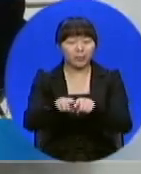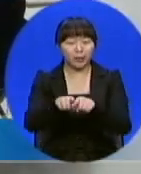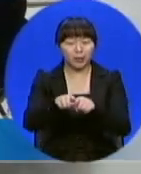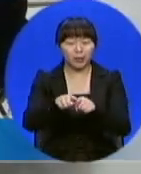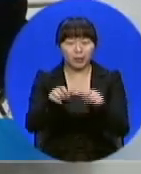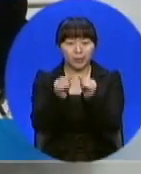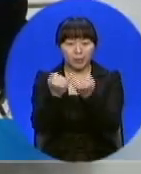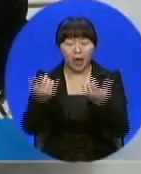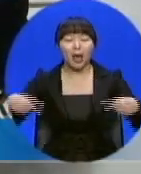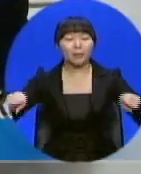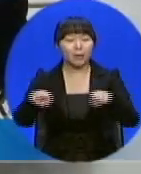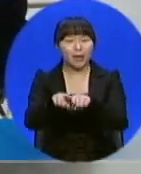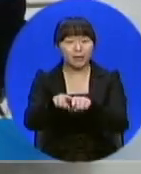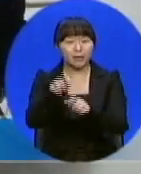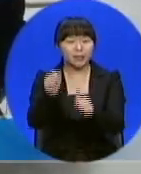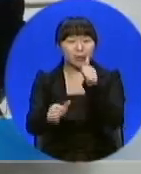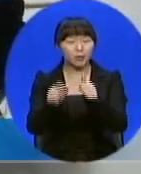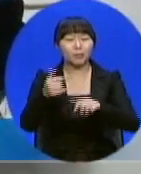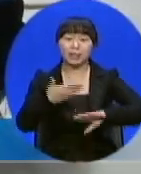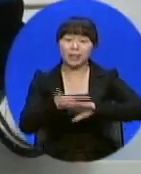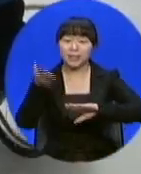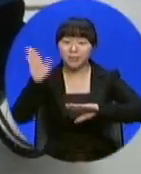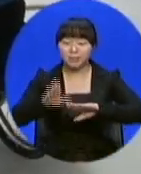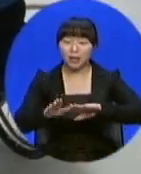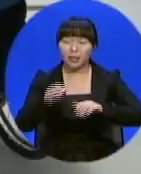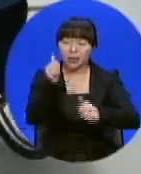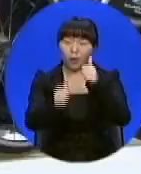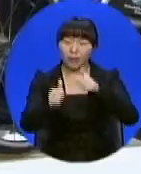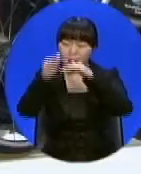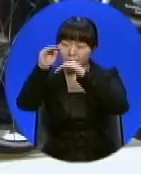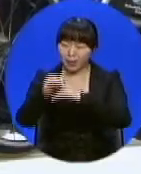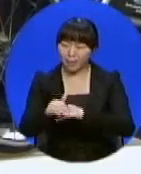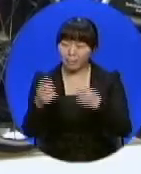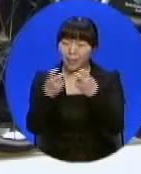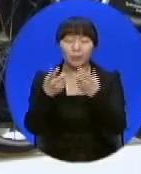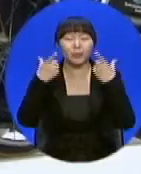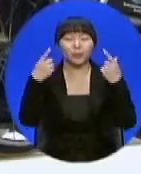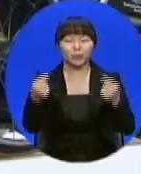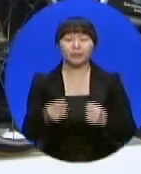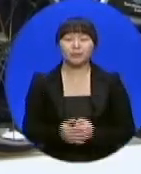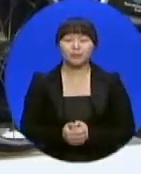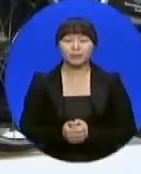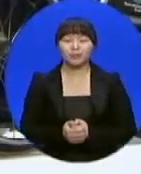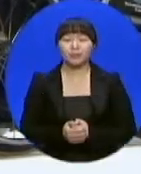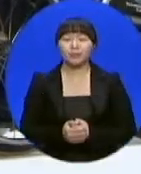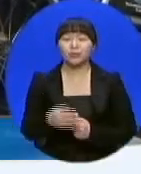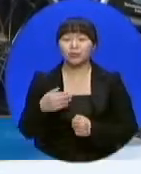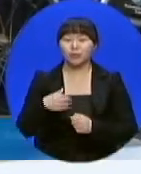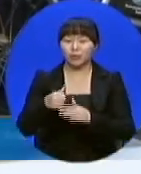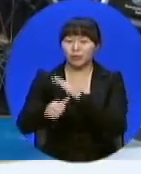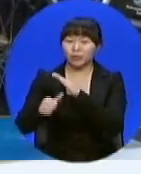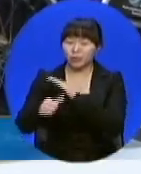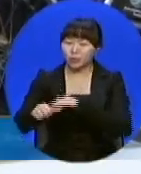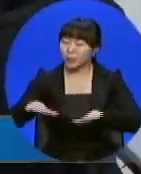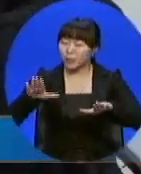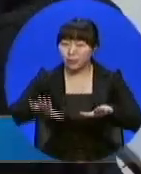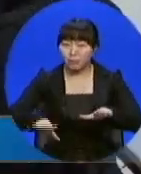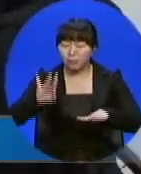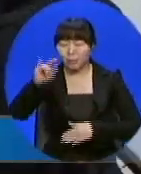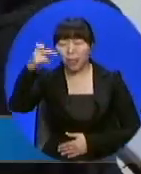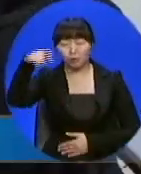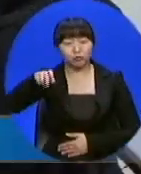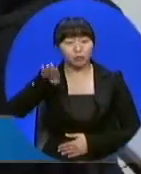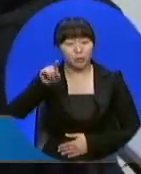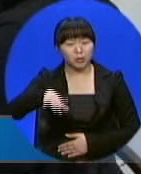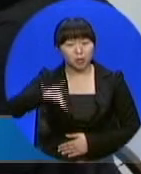경기를 치른다는 점에서 다르지만 경기 진행 방식은 동일합니다. 우리 선수들은 밴쿠버에서 첫 출전에도